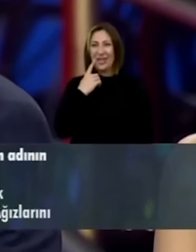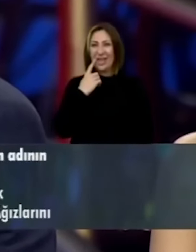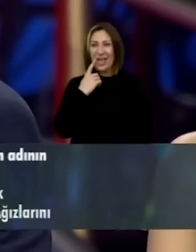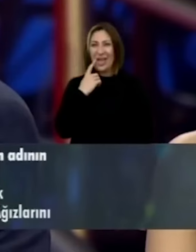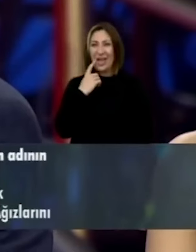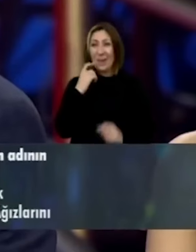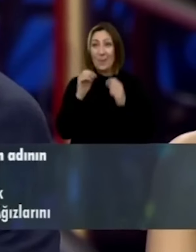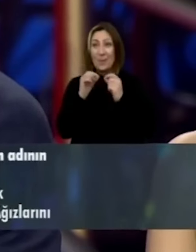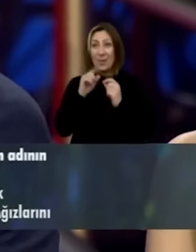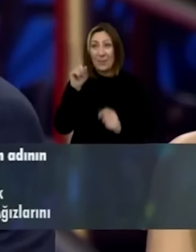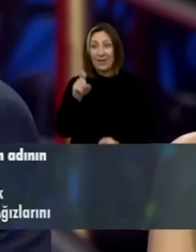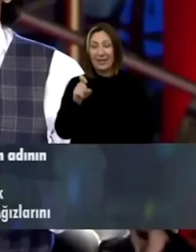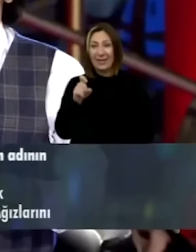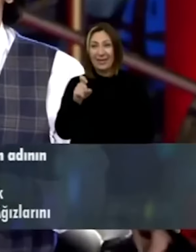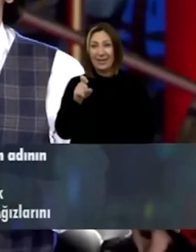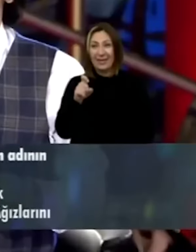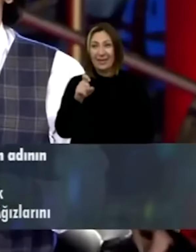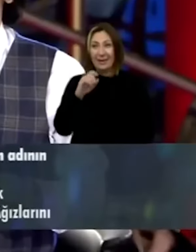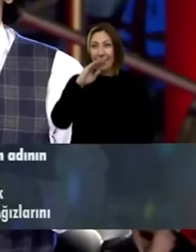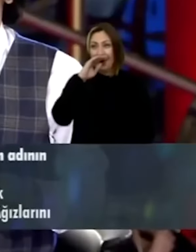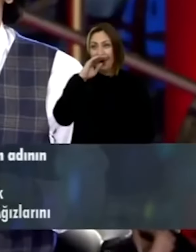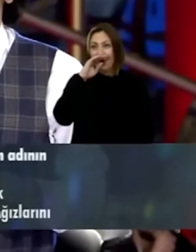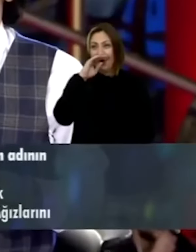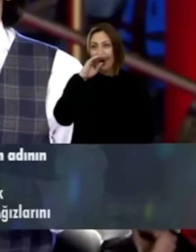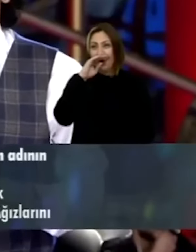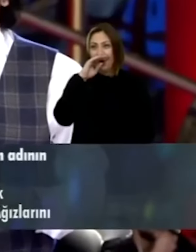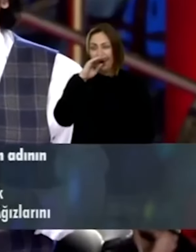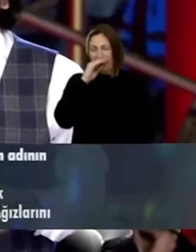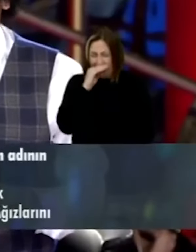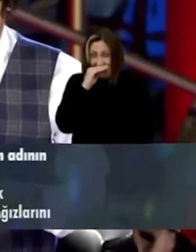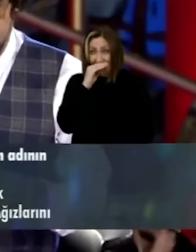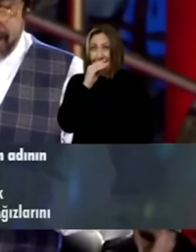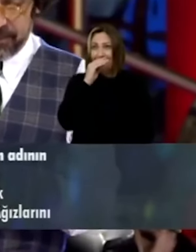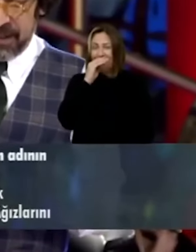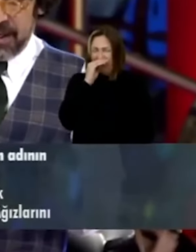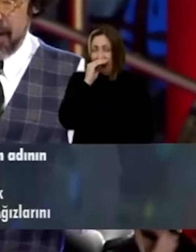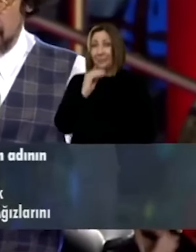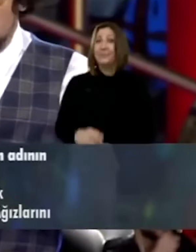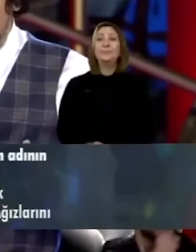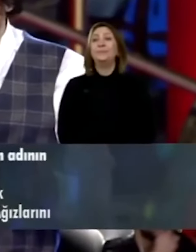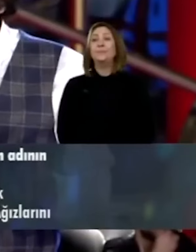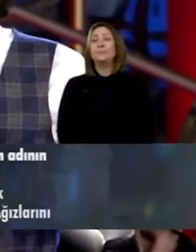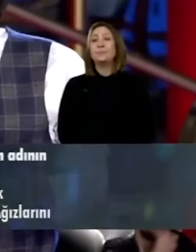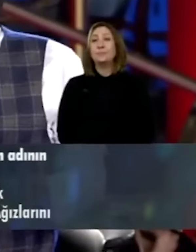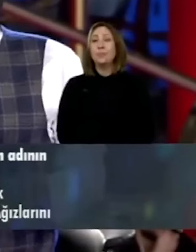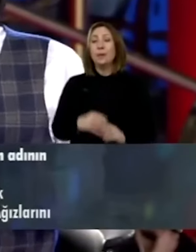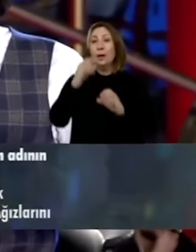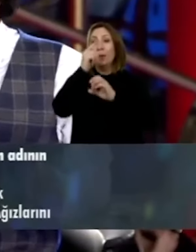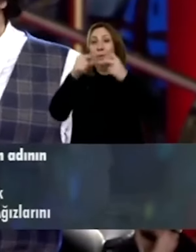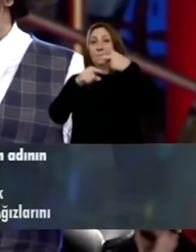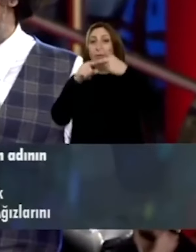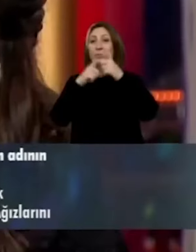B mi? Efendim? B mi? B! Evet. Özge